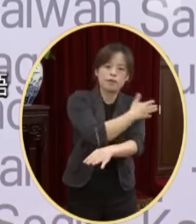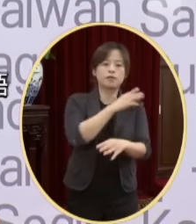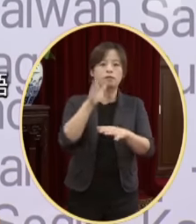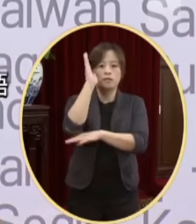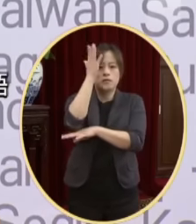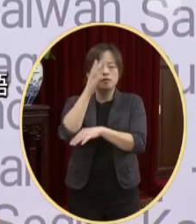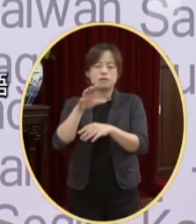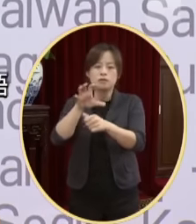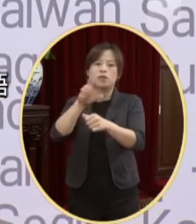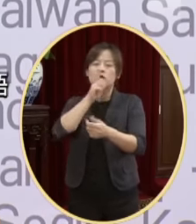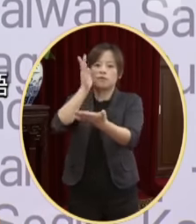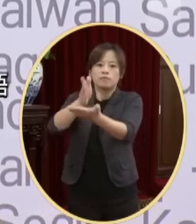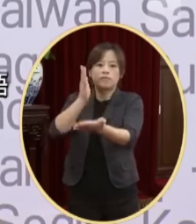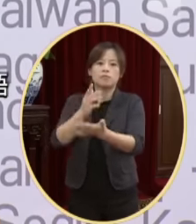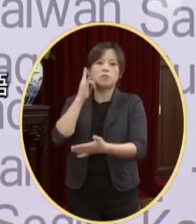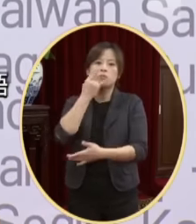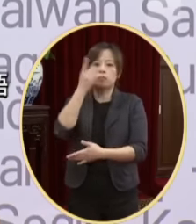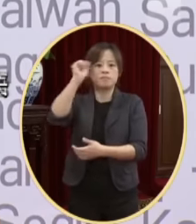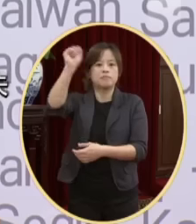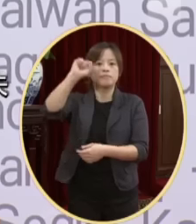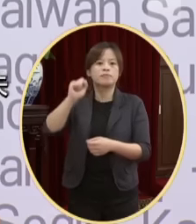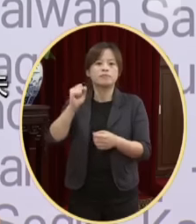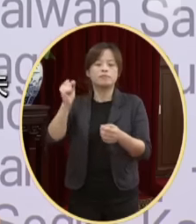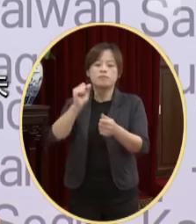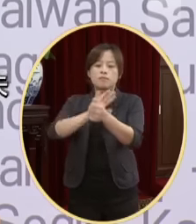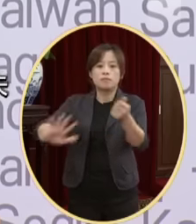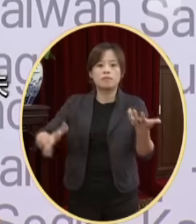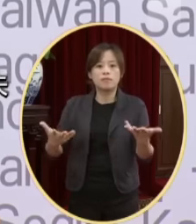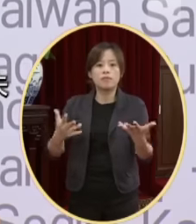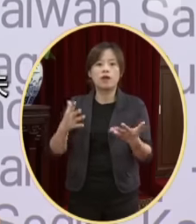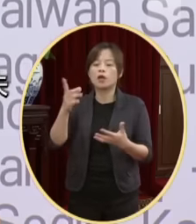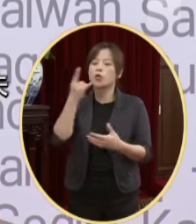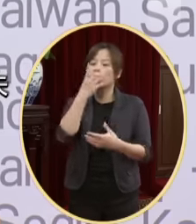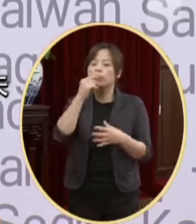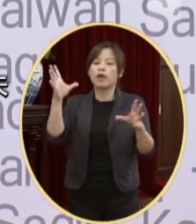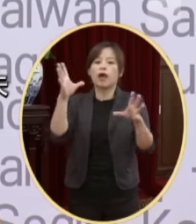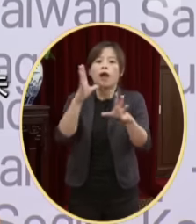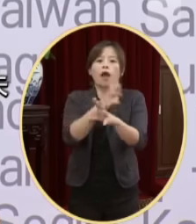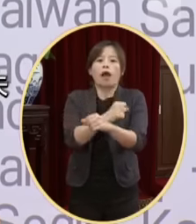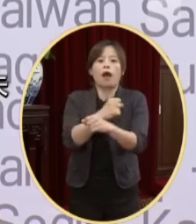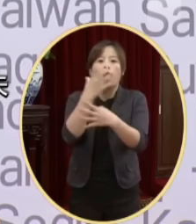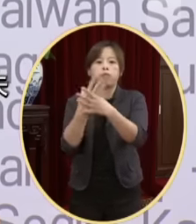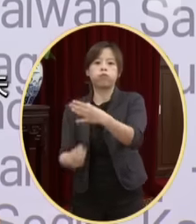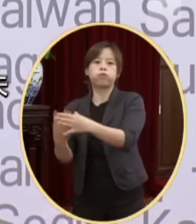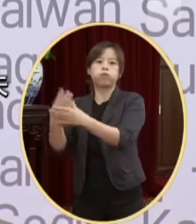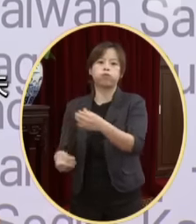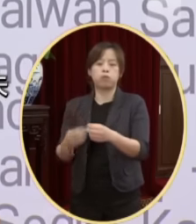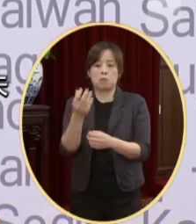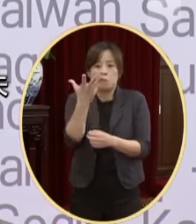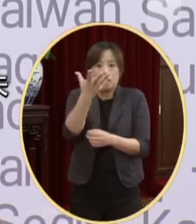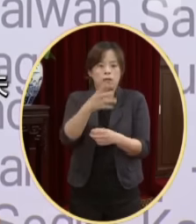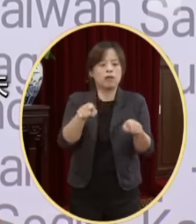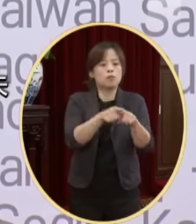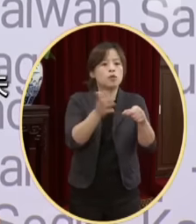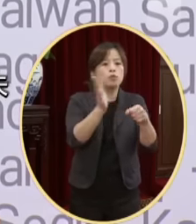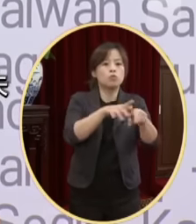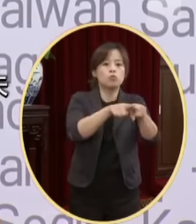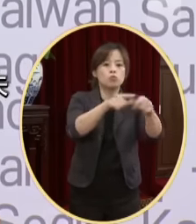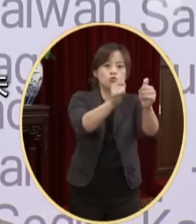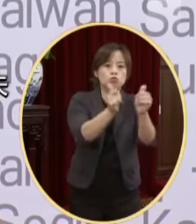府禁止说主语，导致原住民族语言严重的流失，绝大多数的平埔